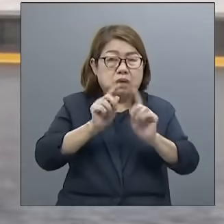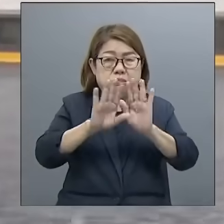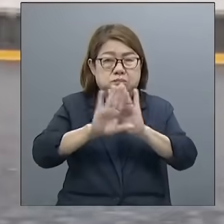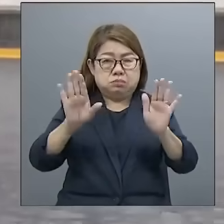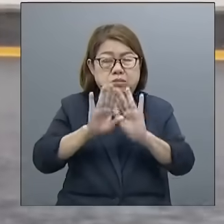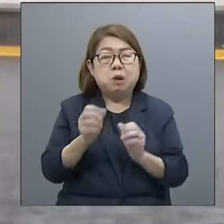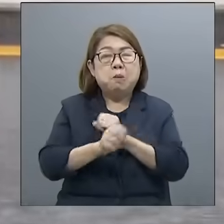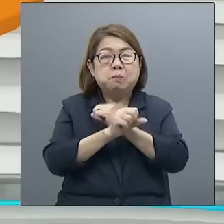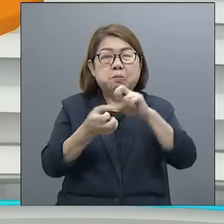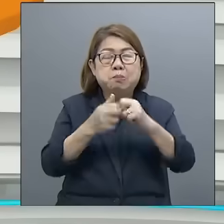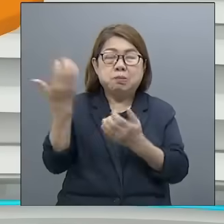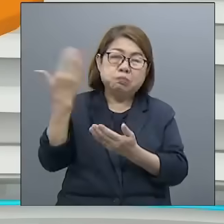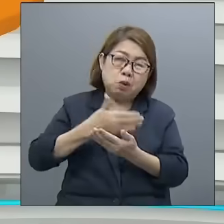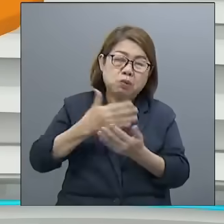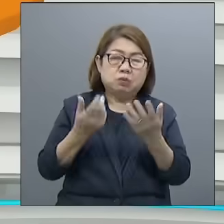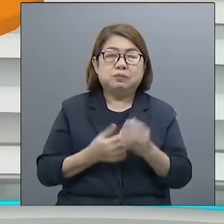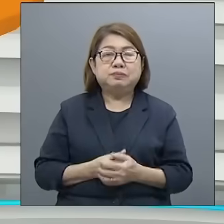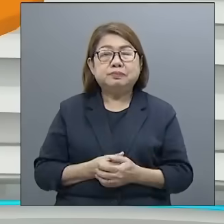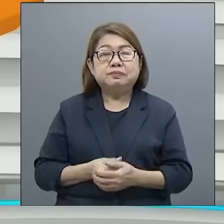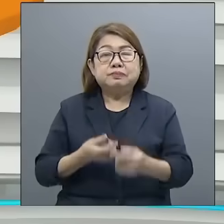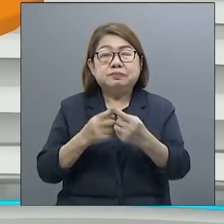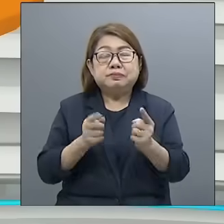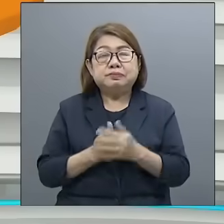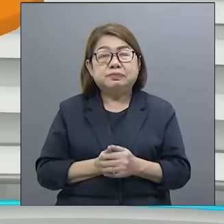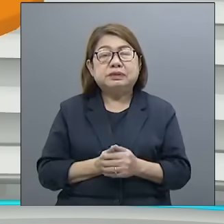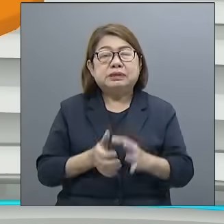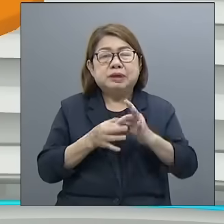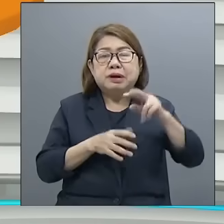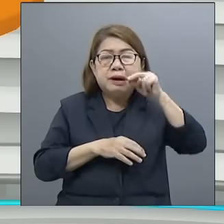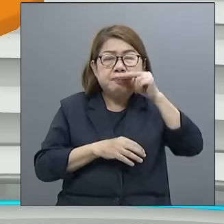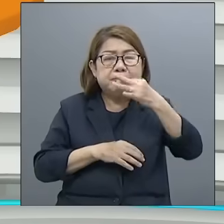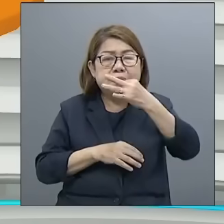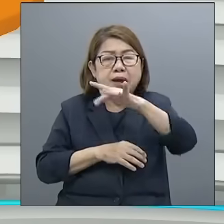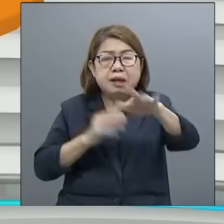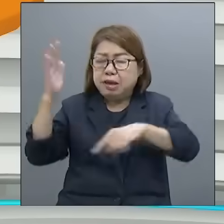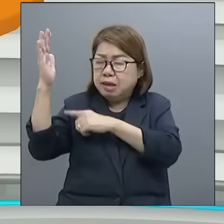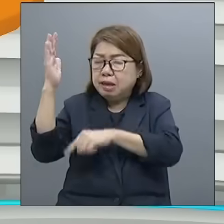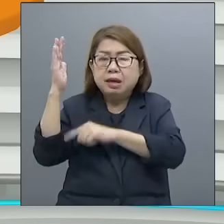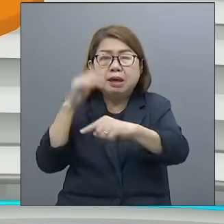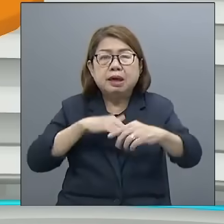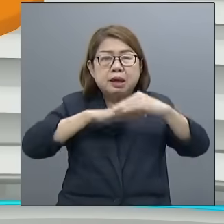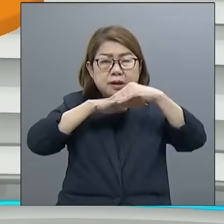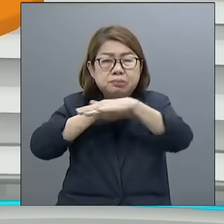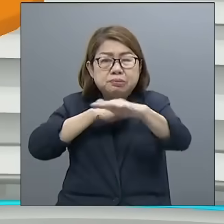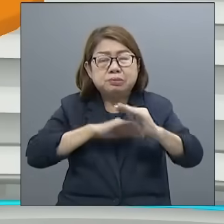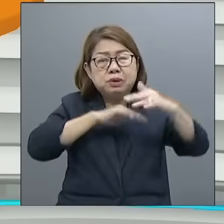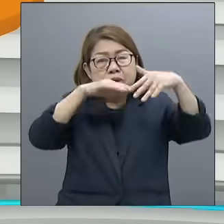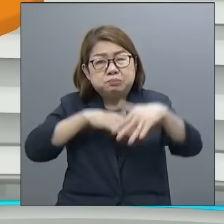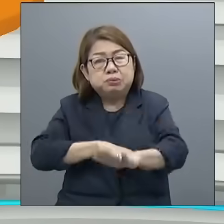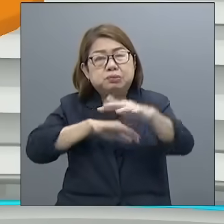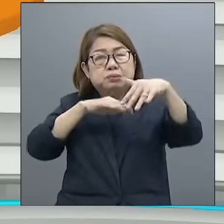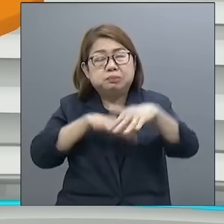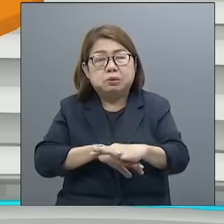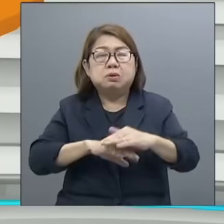อุบัติเหตุที่อาจเกิดขึ้นค่ะในส่วนระดับความสูงของคลื่นในบริเวณทะเลอันดามันและก็อ่าวไทยในระยะนี้นะคะทะเลก็